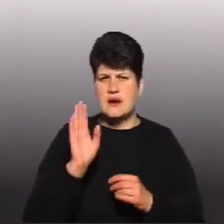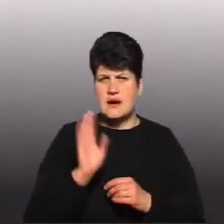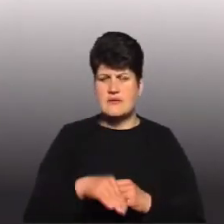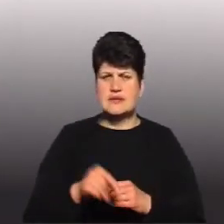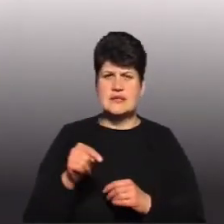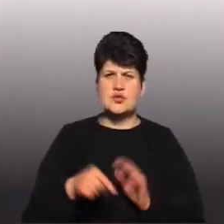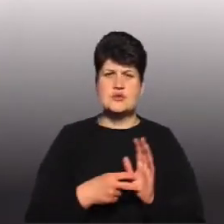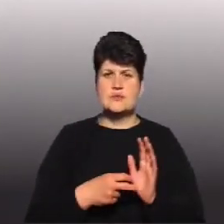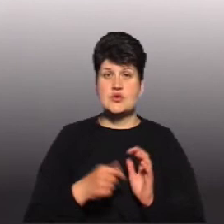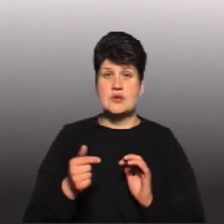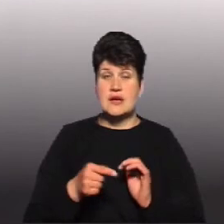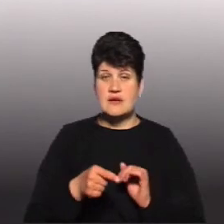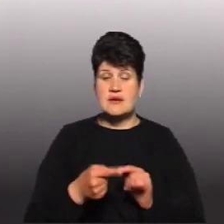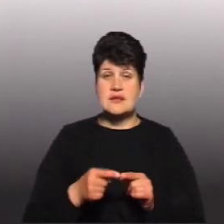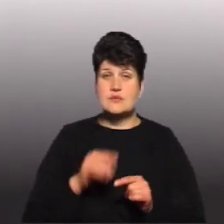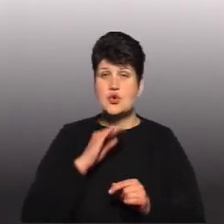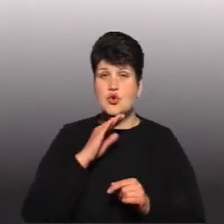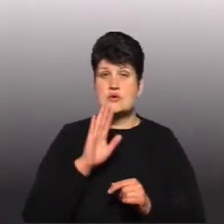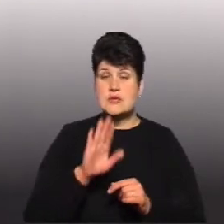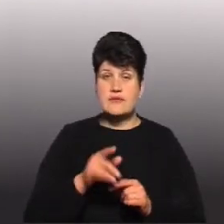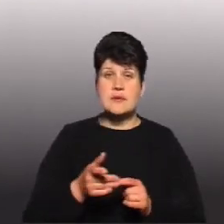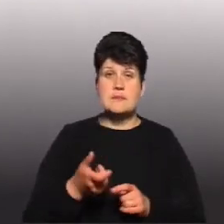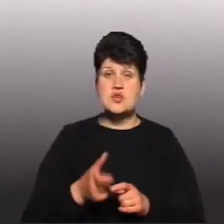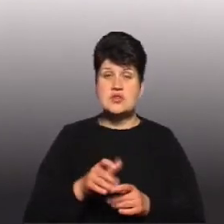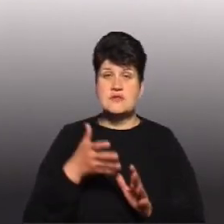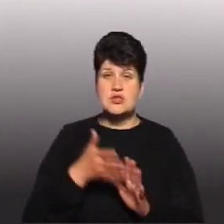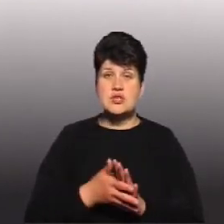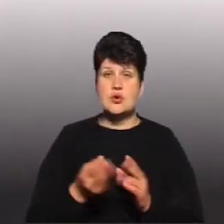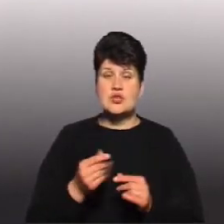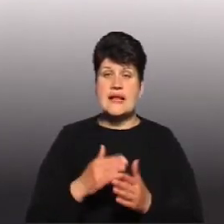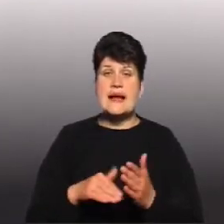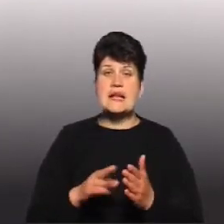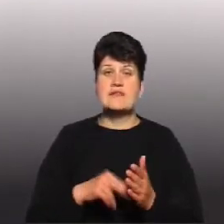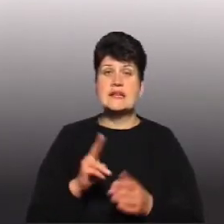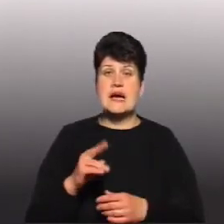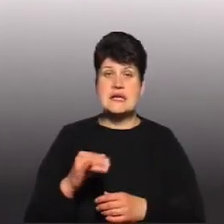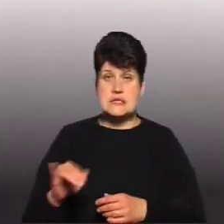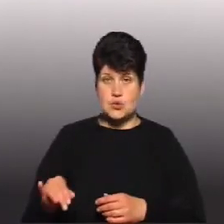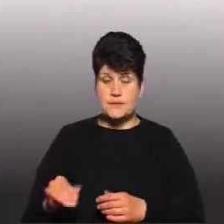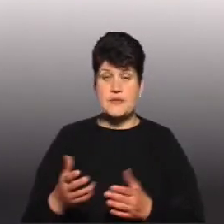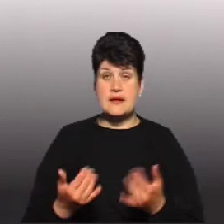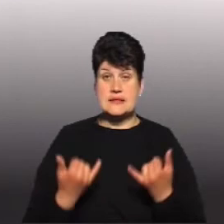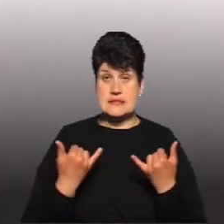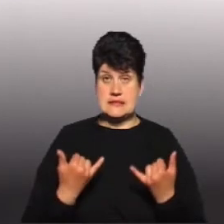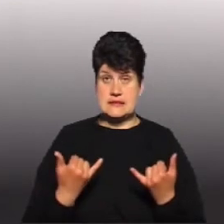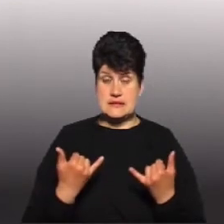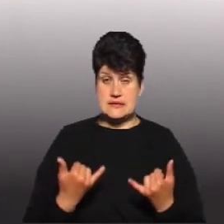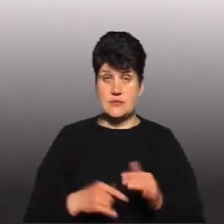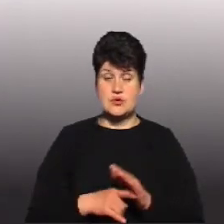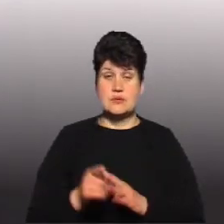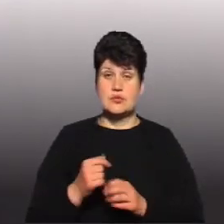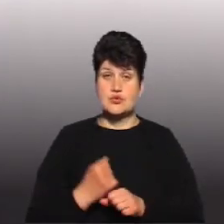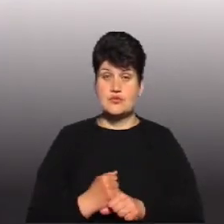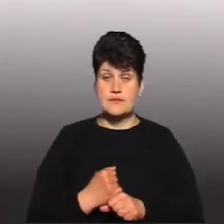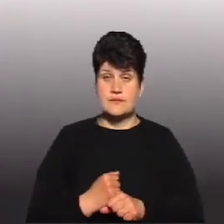але це було достатньо, тому що він більше затрачає коштів на ліквідацію. Але зараз вступили в дію, з нового